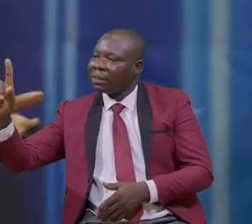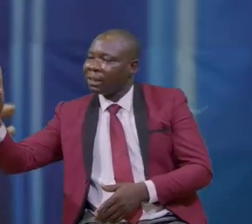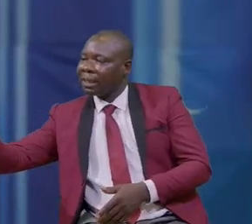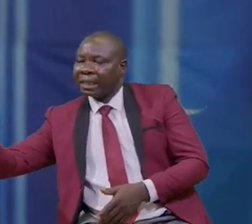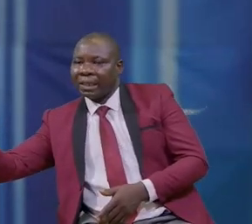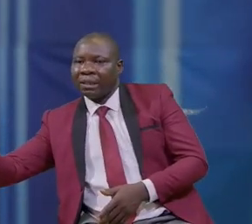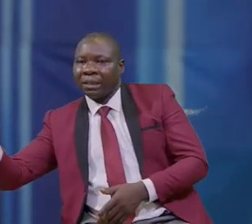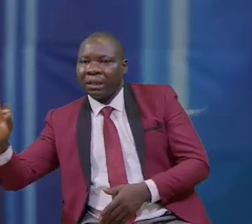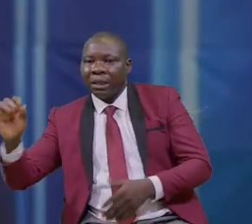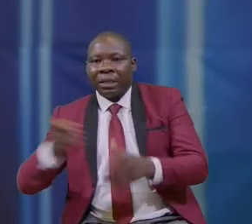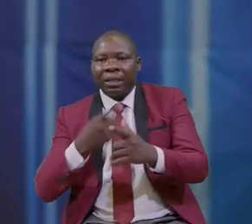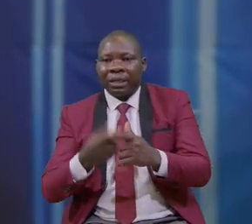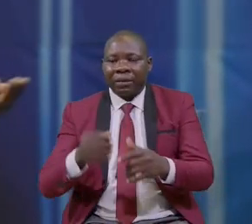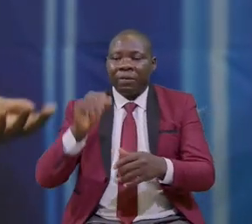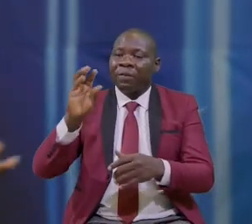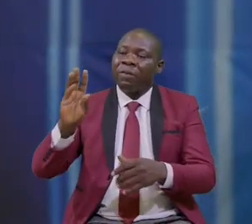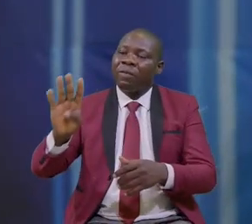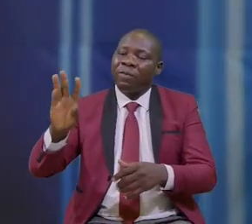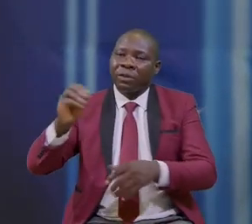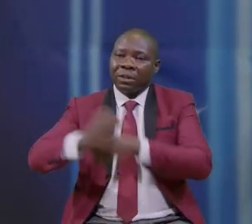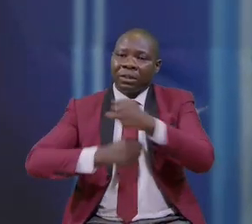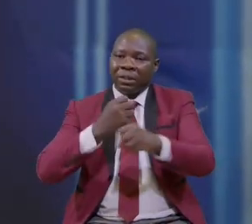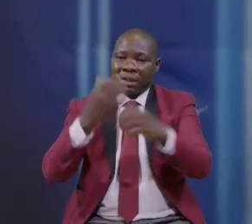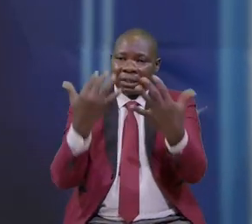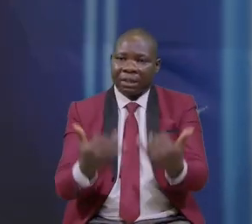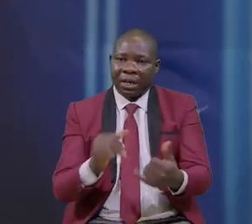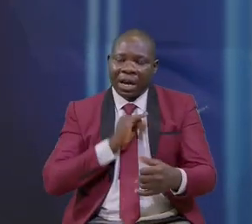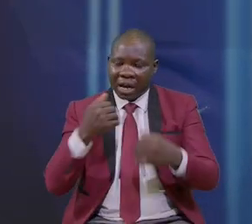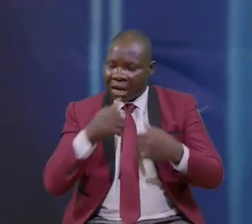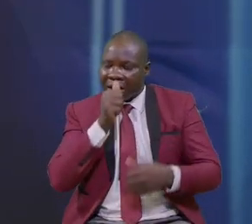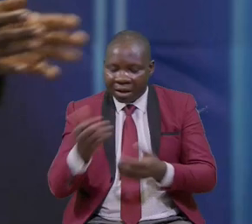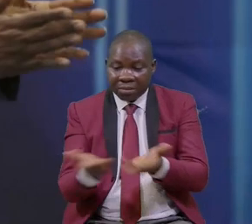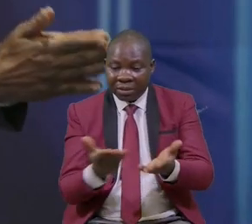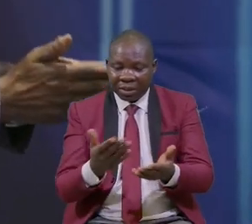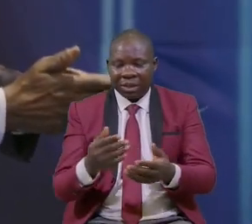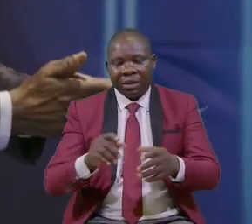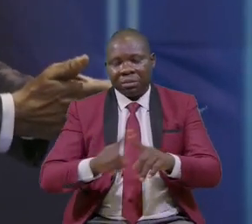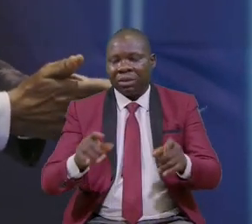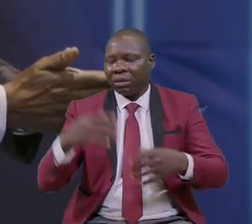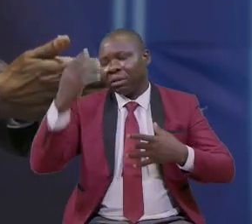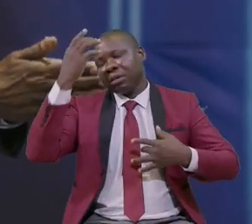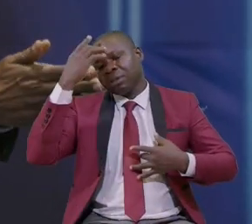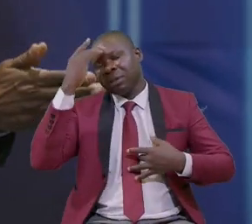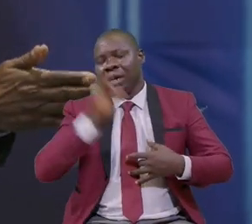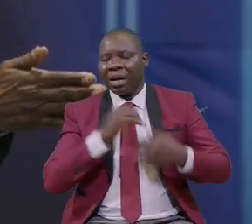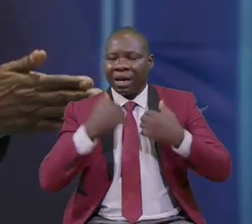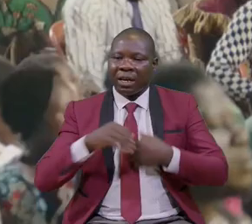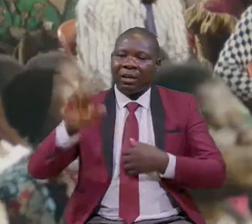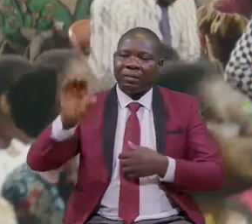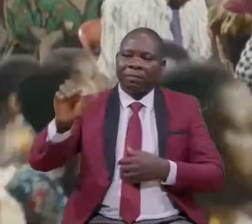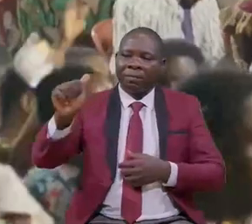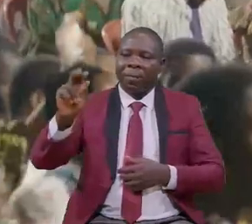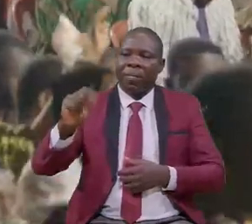maintenant, 40 ans maintenant, je suis là, mais je suis malade. J'ai le cancer, tu n'as